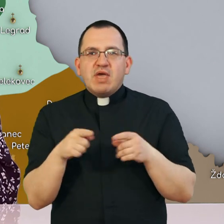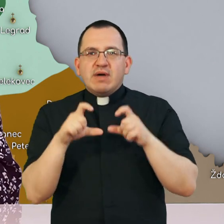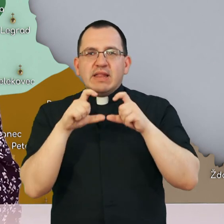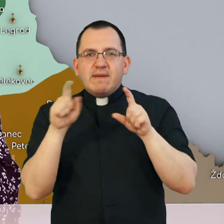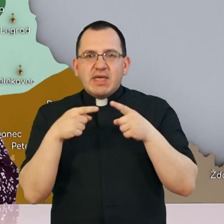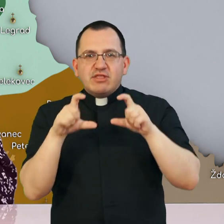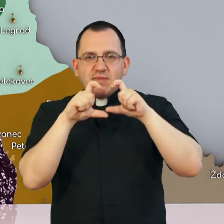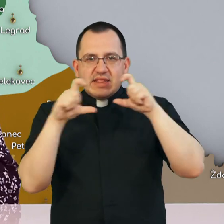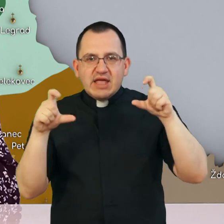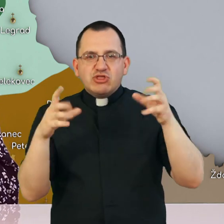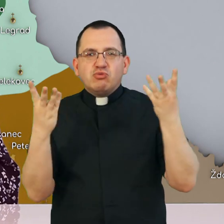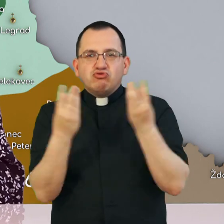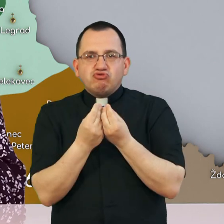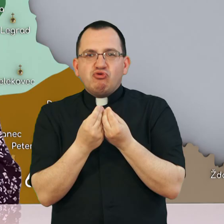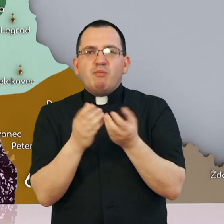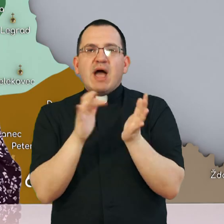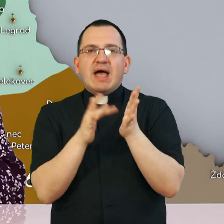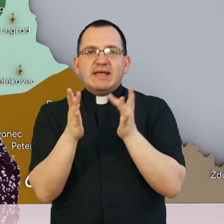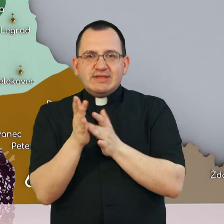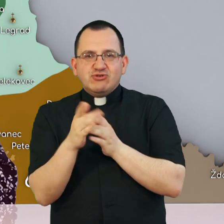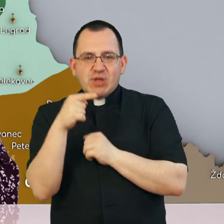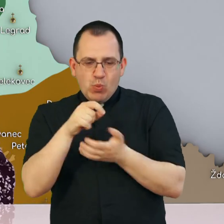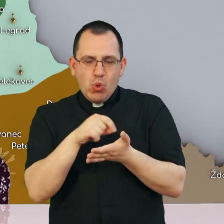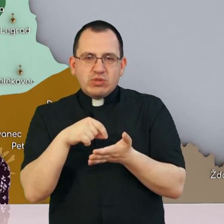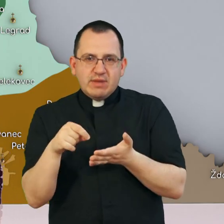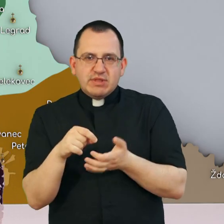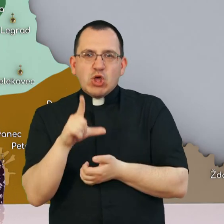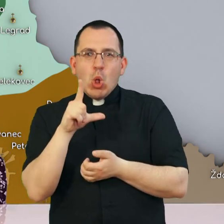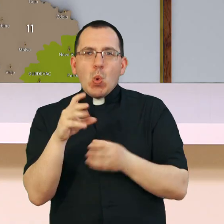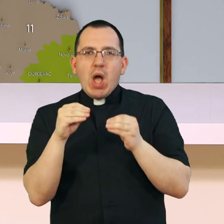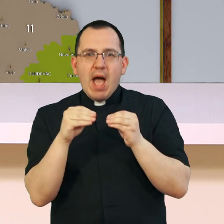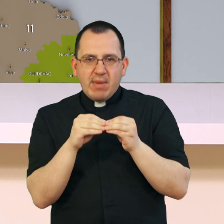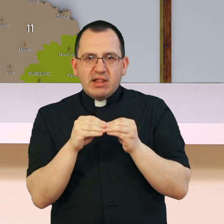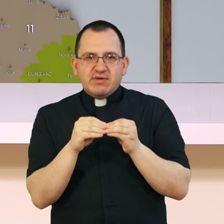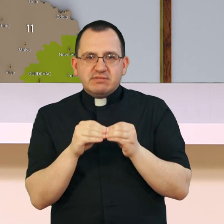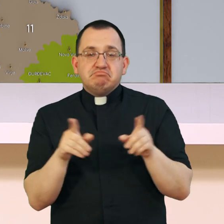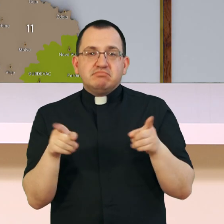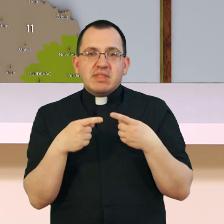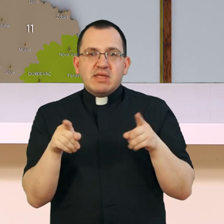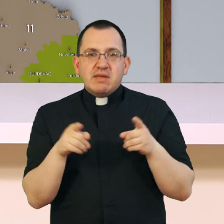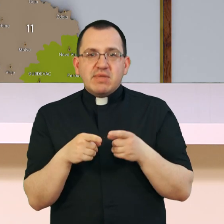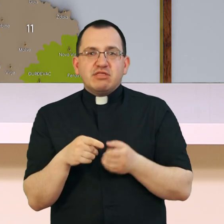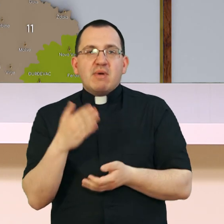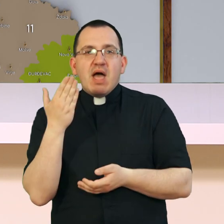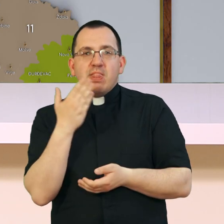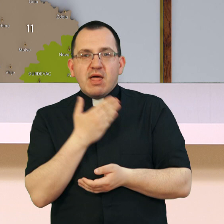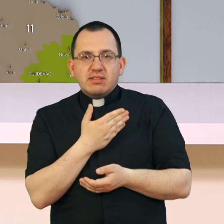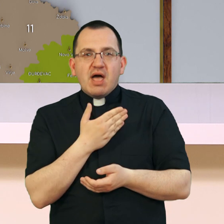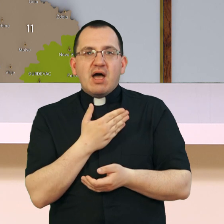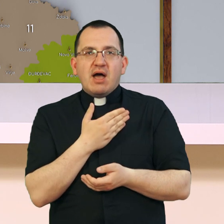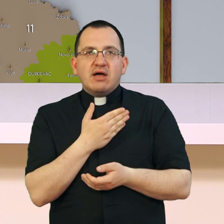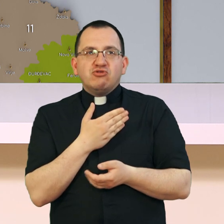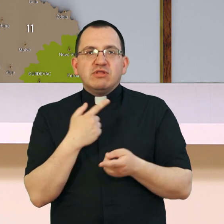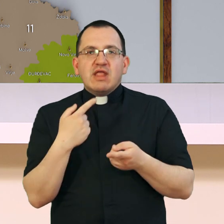u Kristu. Napisao ju je kantautor duhovne glazbe Luka Balvan. Pjesma je bila nadahnuta geslom pohoda